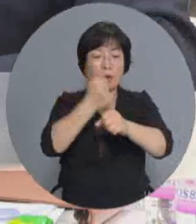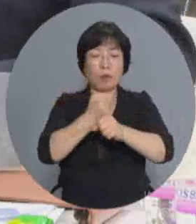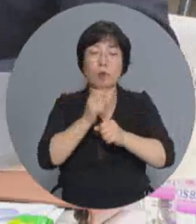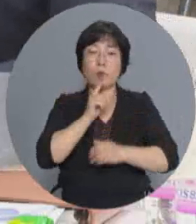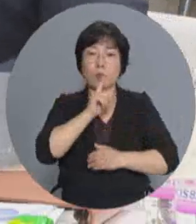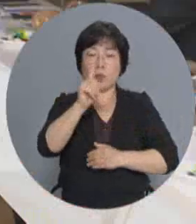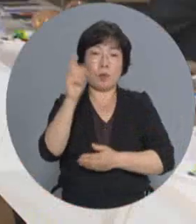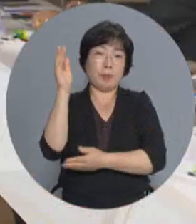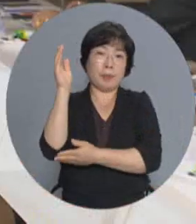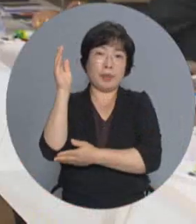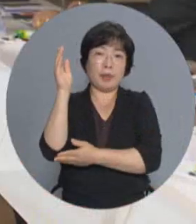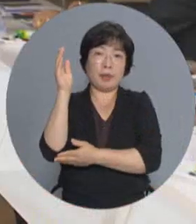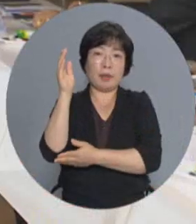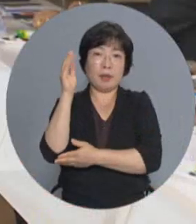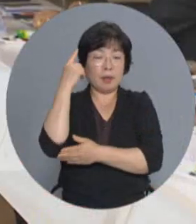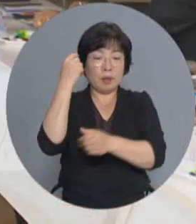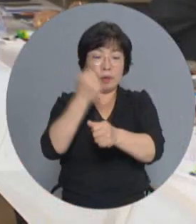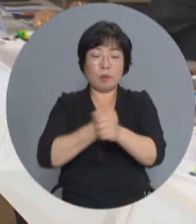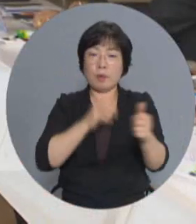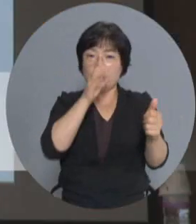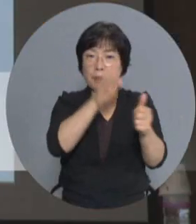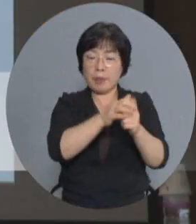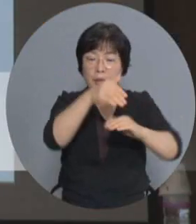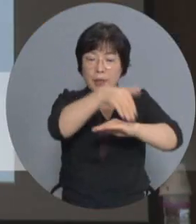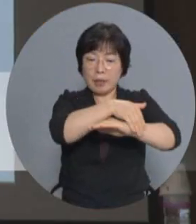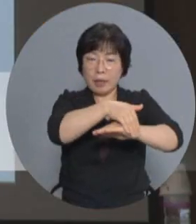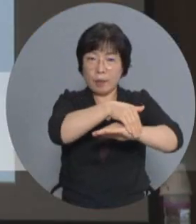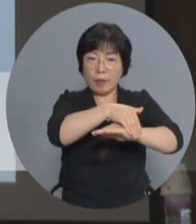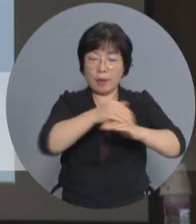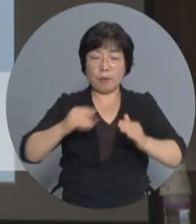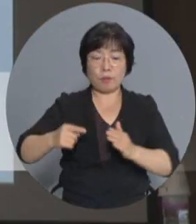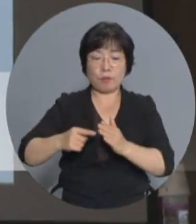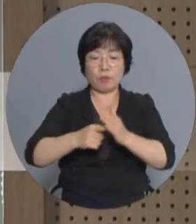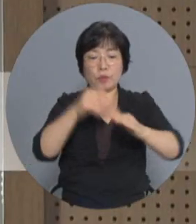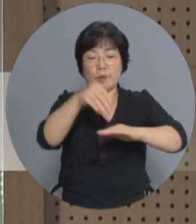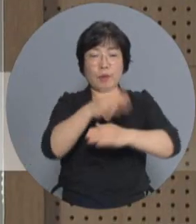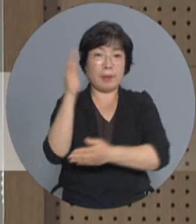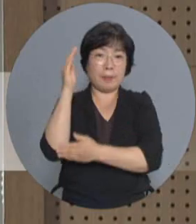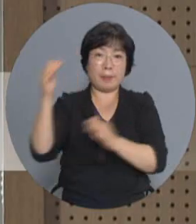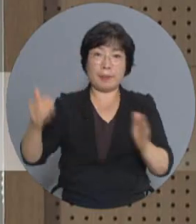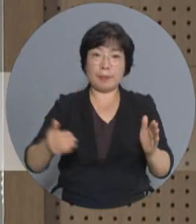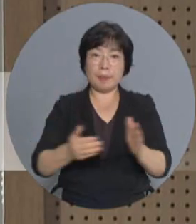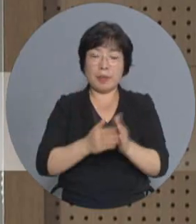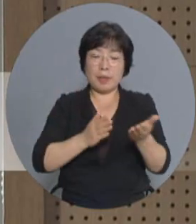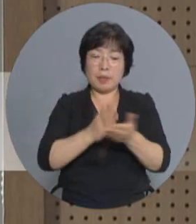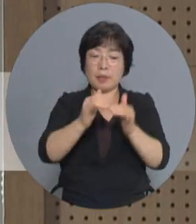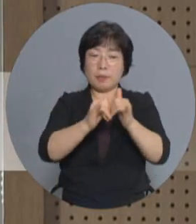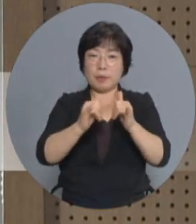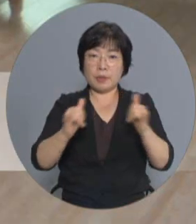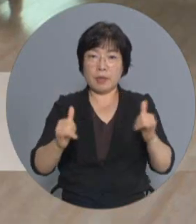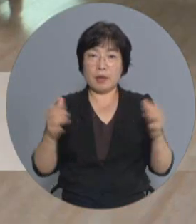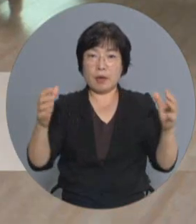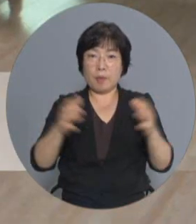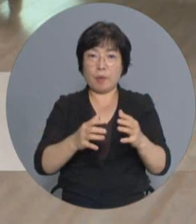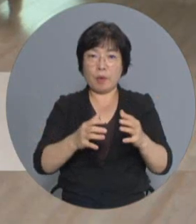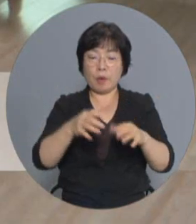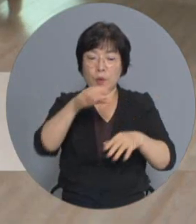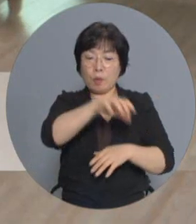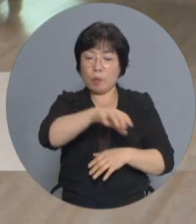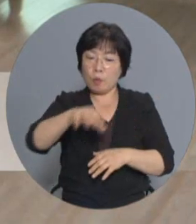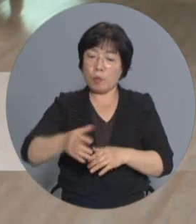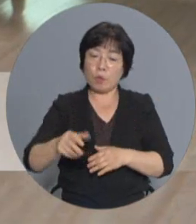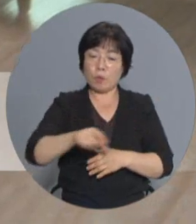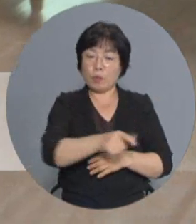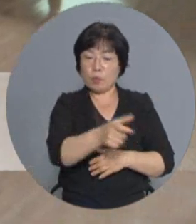보고회를 갖고 용역 업체의 기본 방향과 추진 계획 설명에 이어 전문가들과 함께 공간 구성과